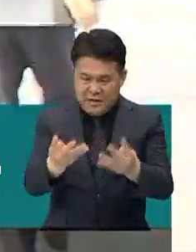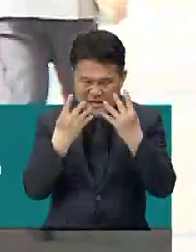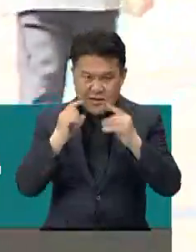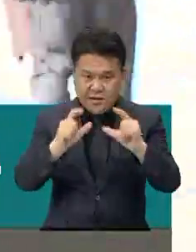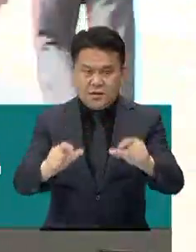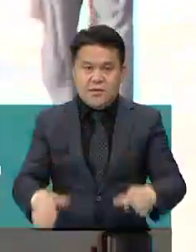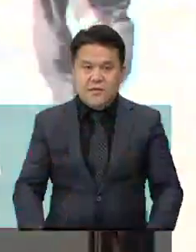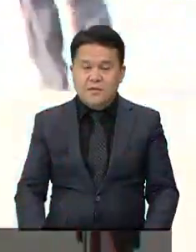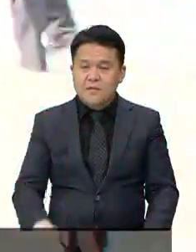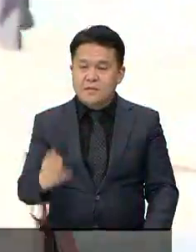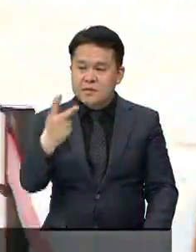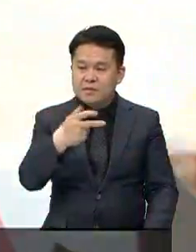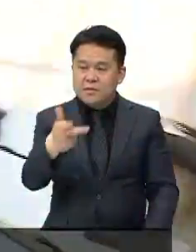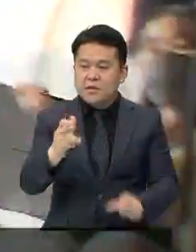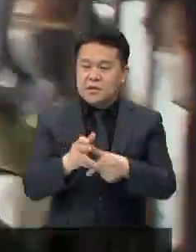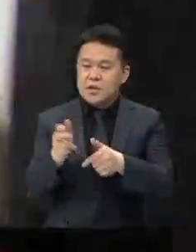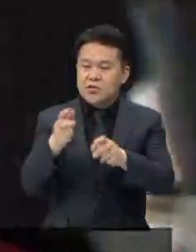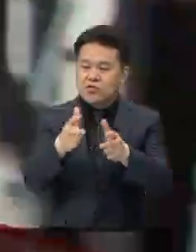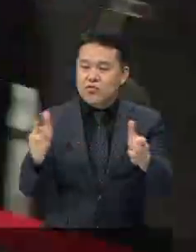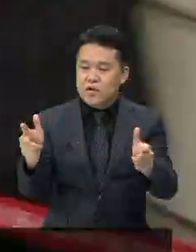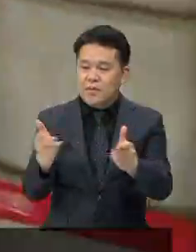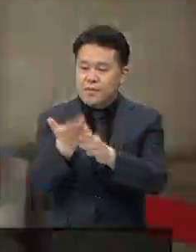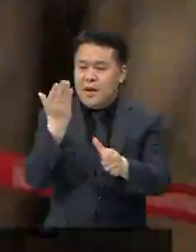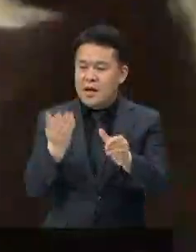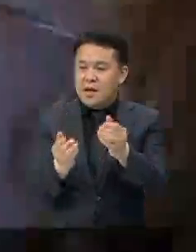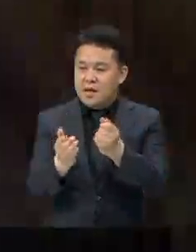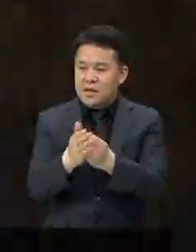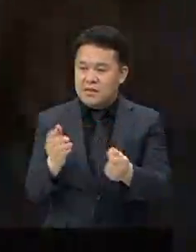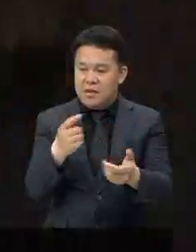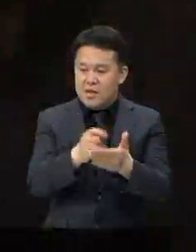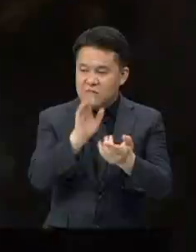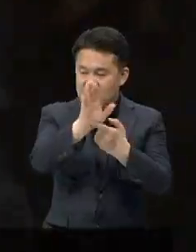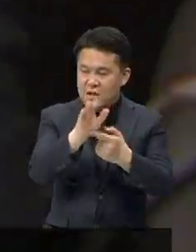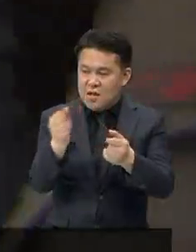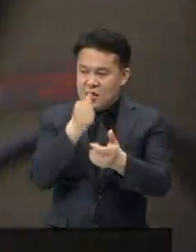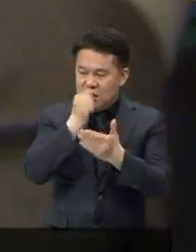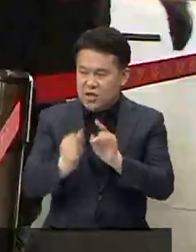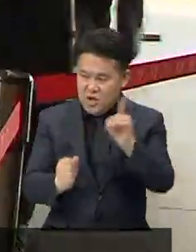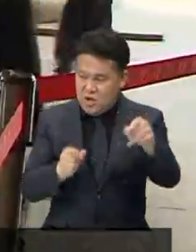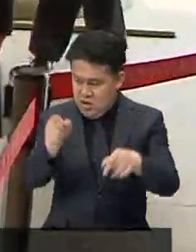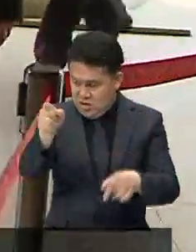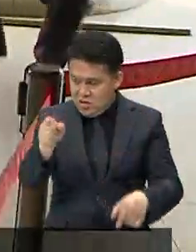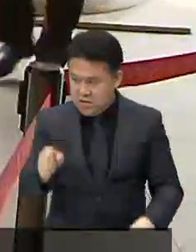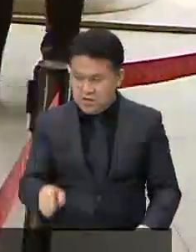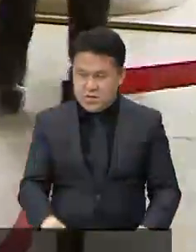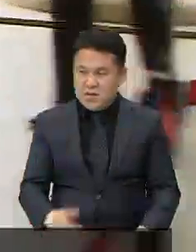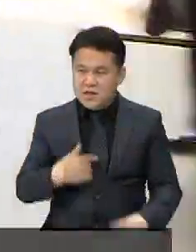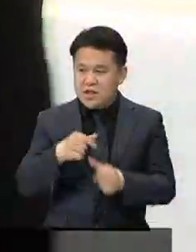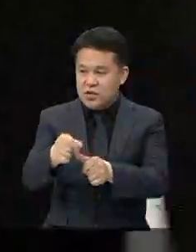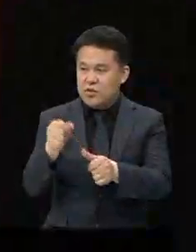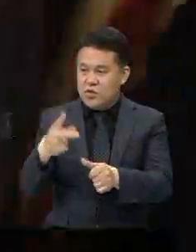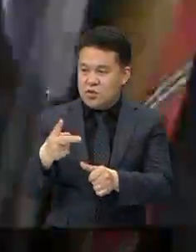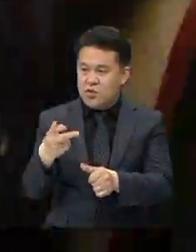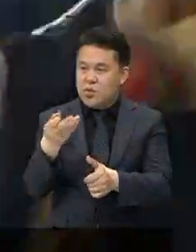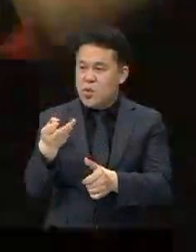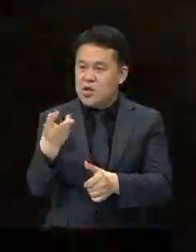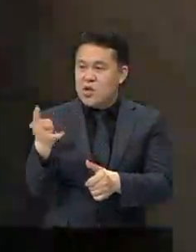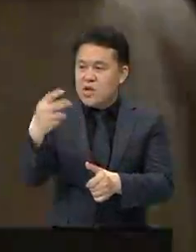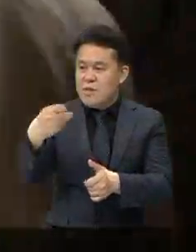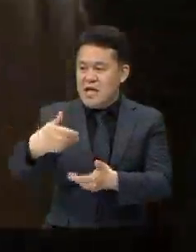손 대표에게 2017년 주차장 접촉사고를 기사화하고 폭행 혐의로 고소하겠다며 채용과 2억 4천만 원의